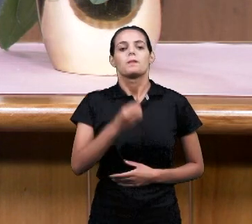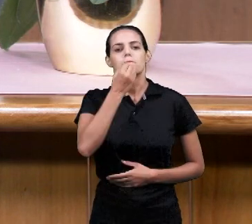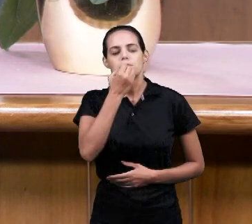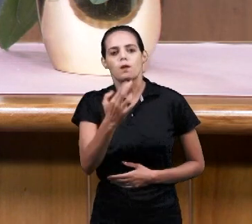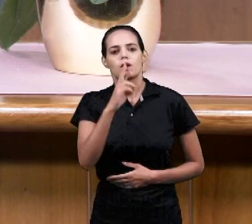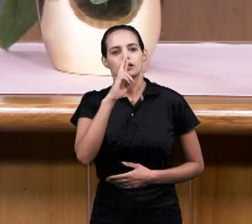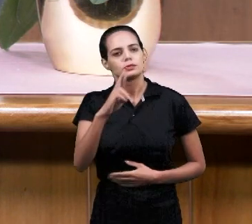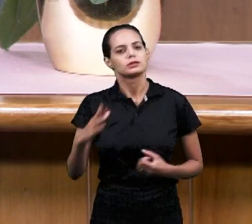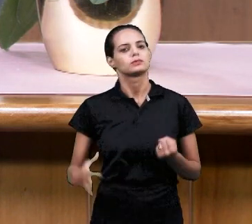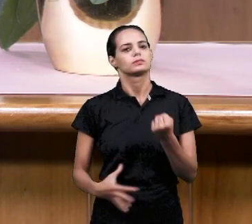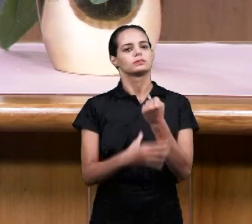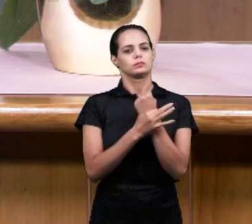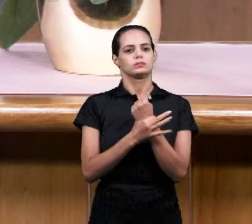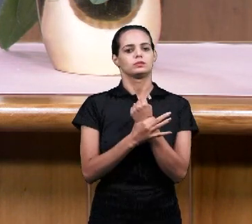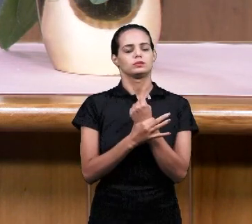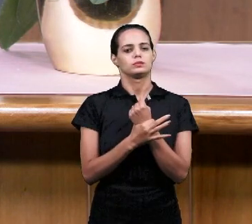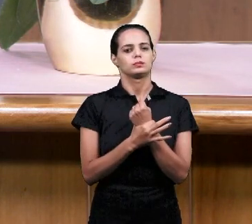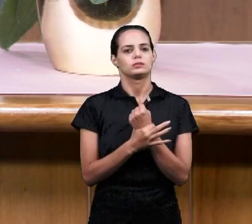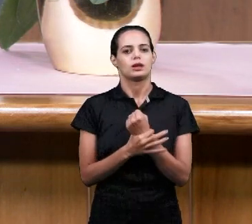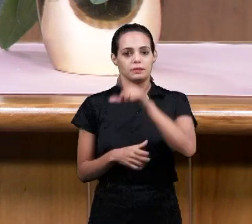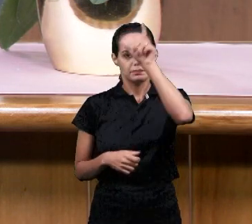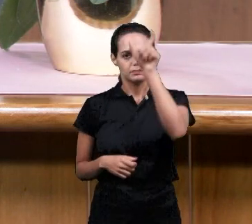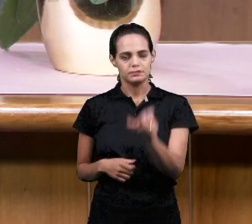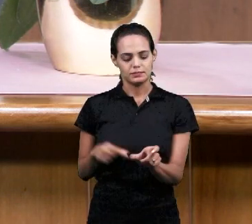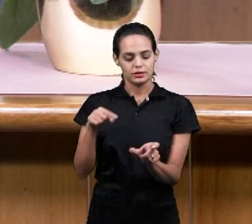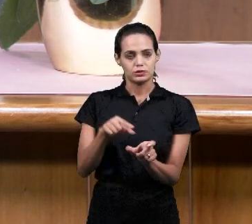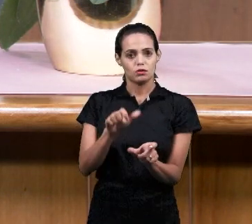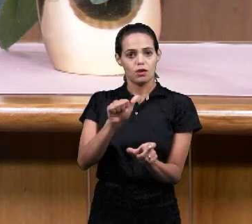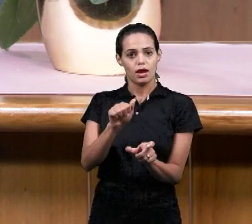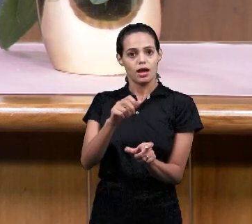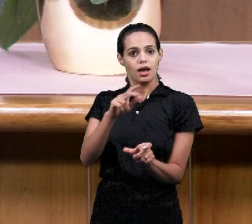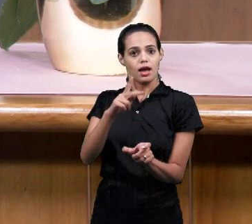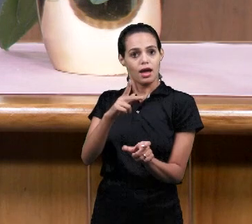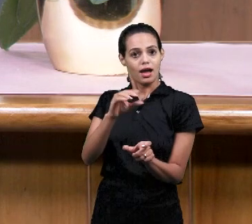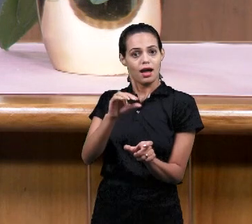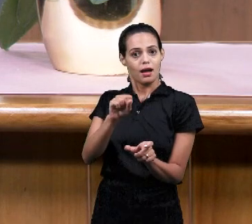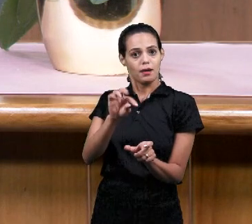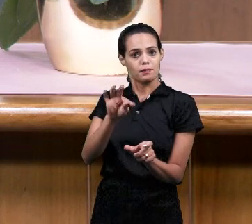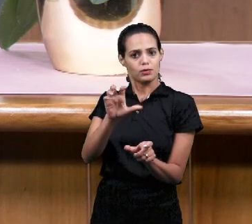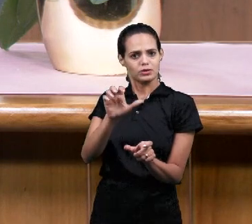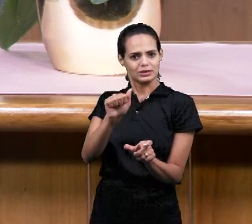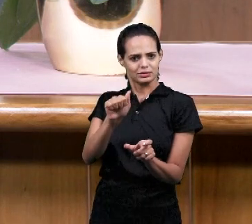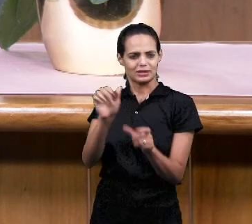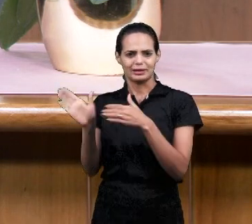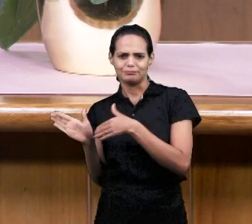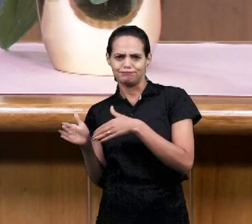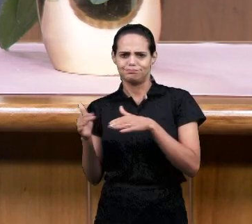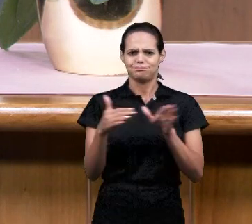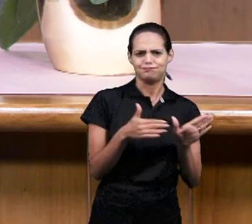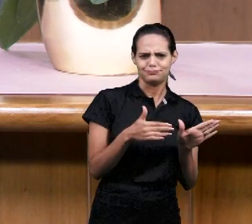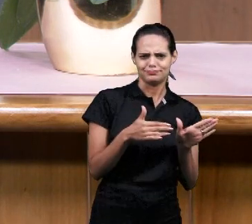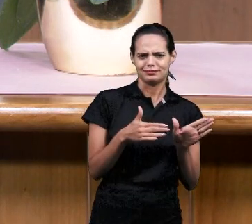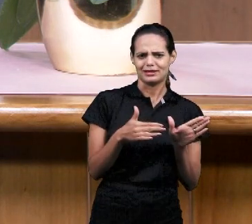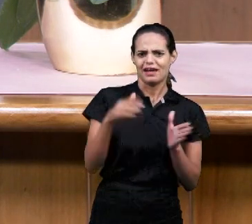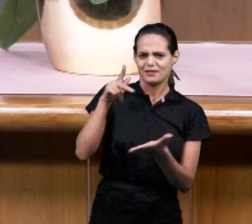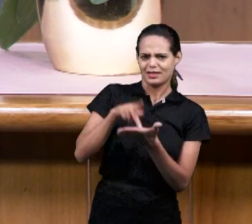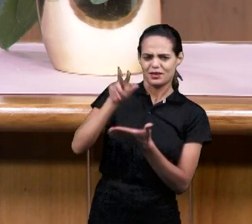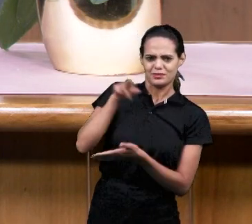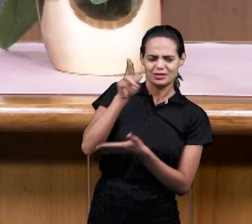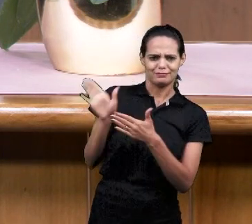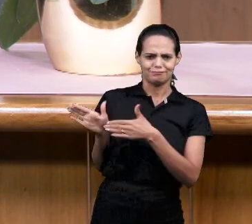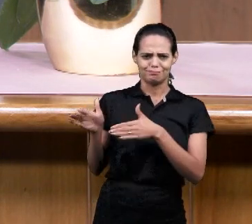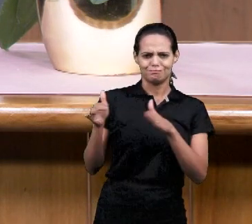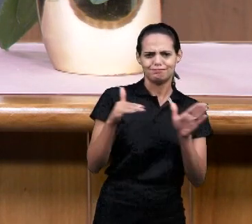exactement cela, c'est de renier la vérité de l'Évangile et admettre l'hérésie. En synthèse, cela, c'est